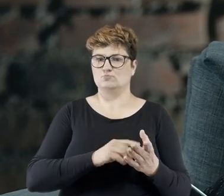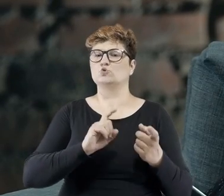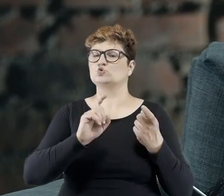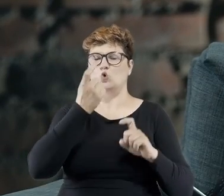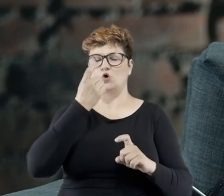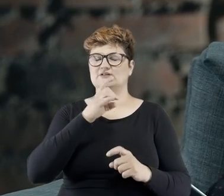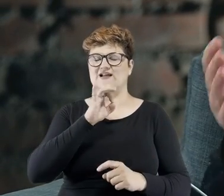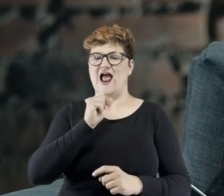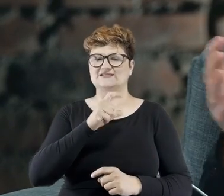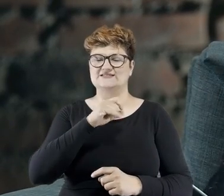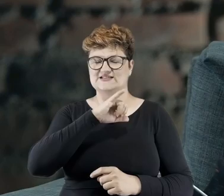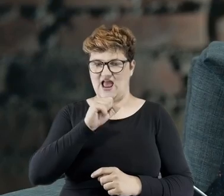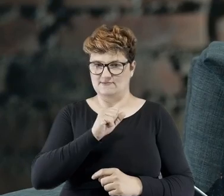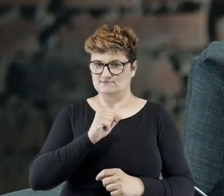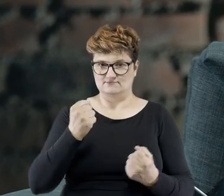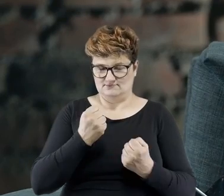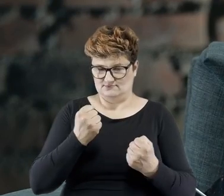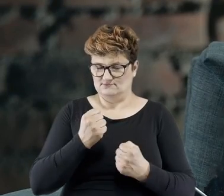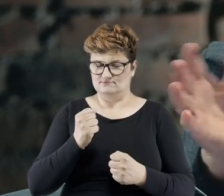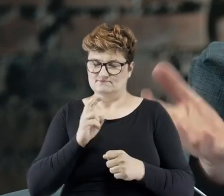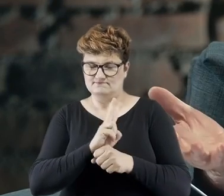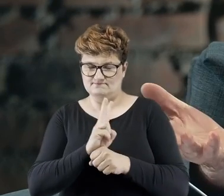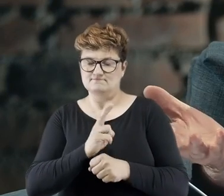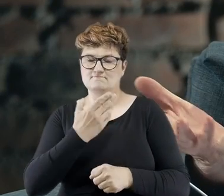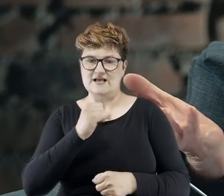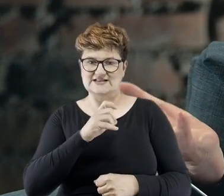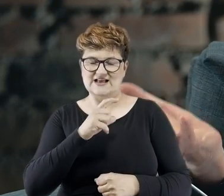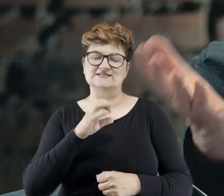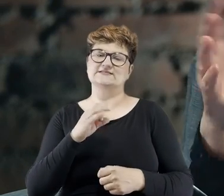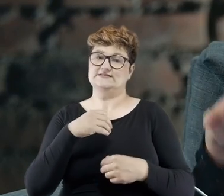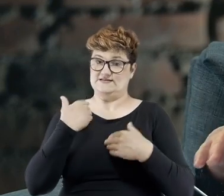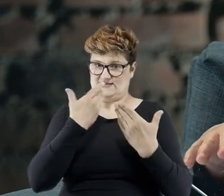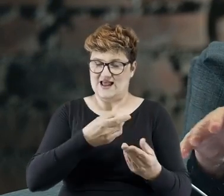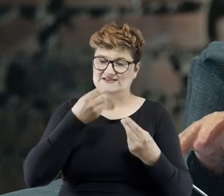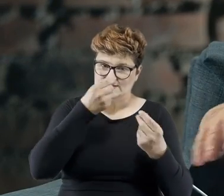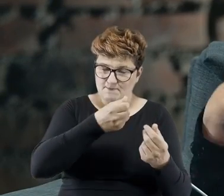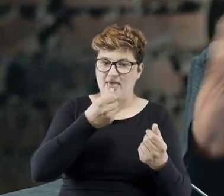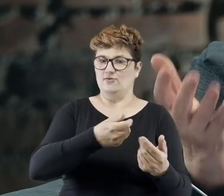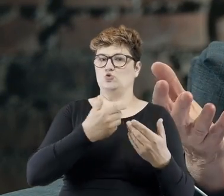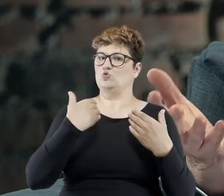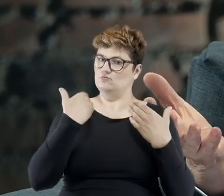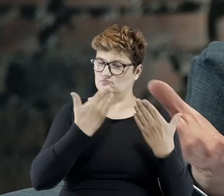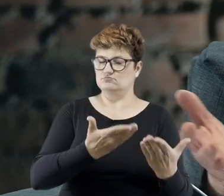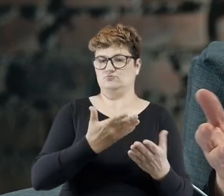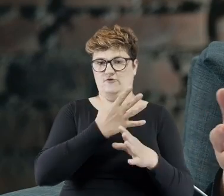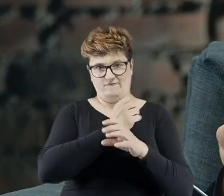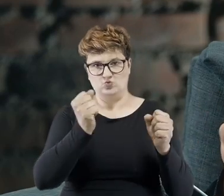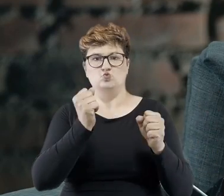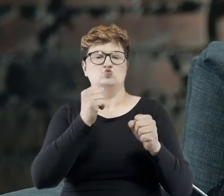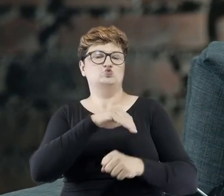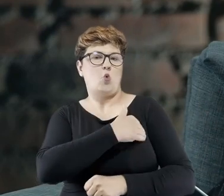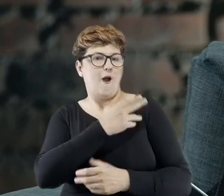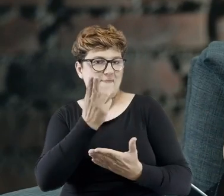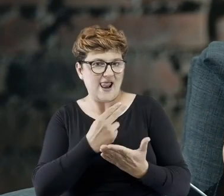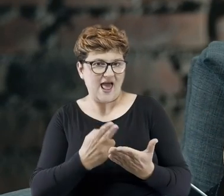z Galicji, słynnych mecenasów. I oni dali jej stypendium, umożliwili skończenie szkół